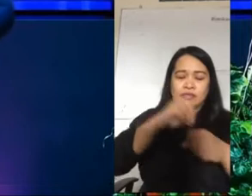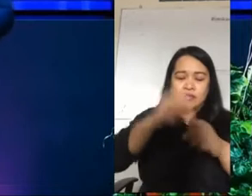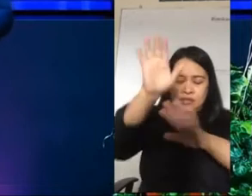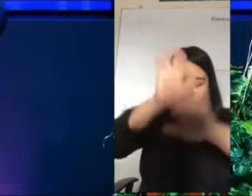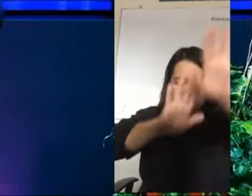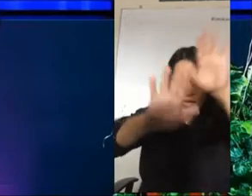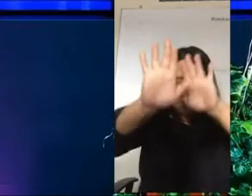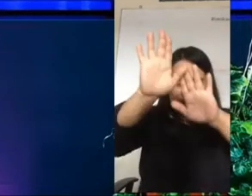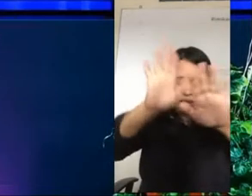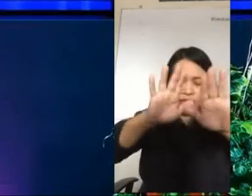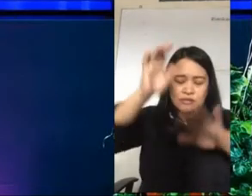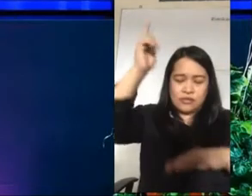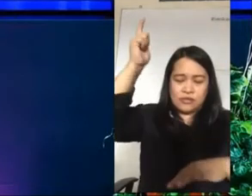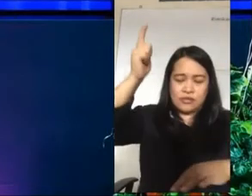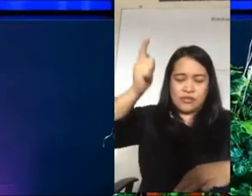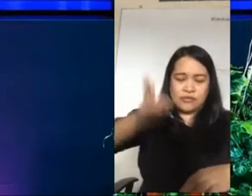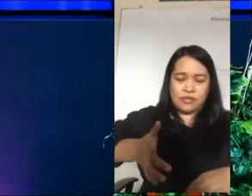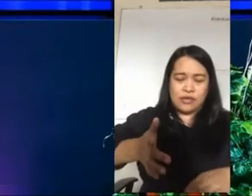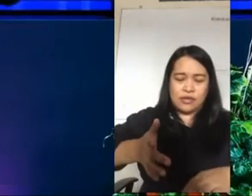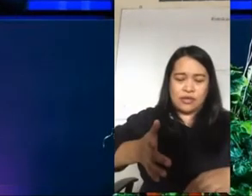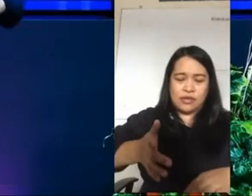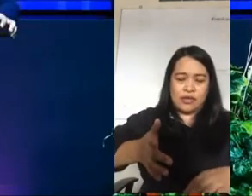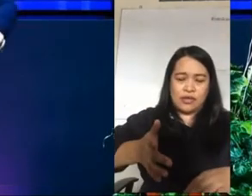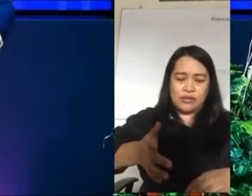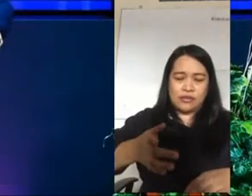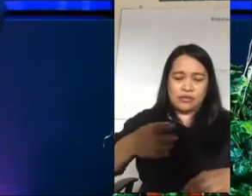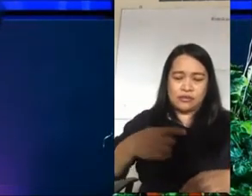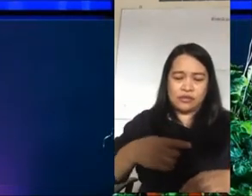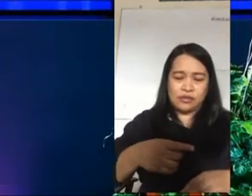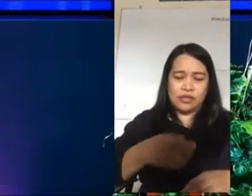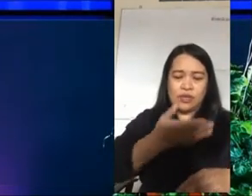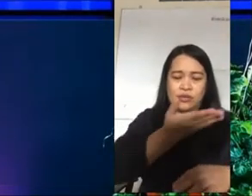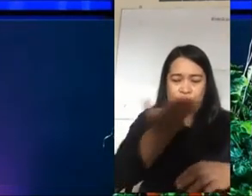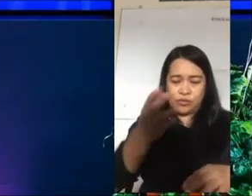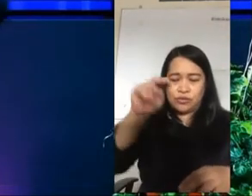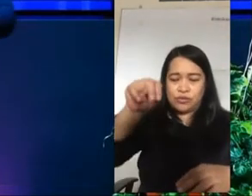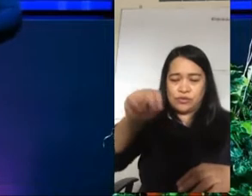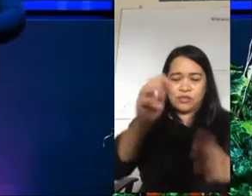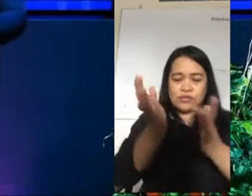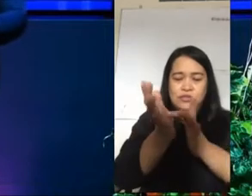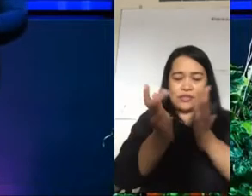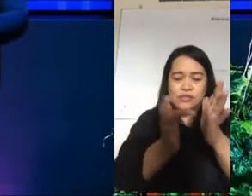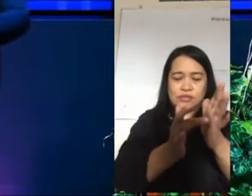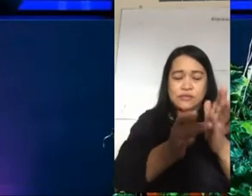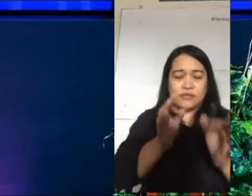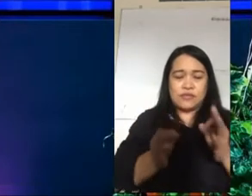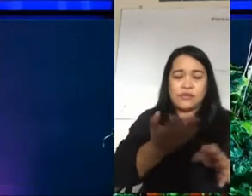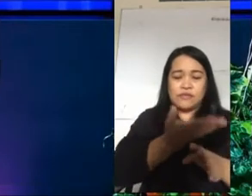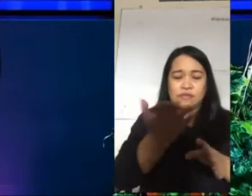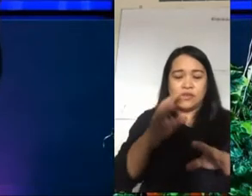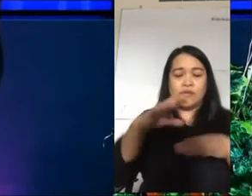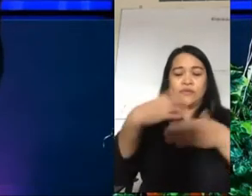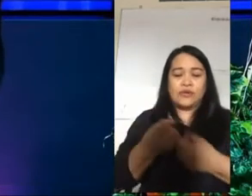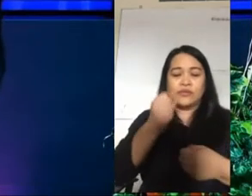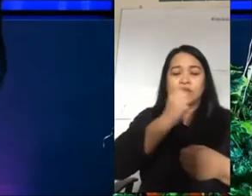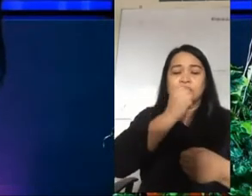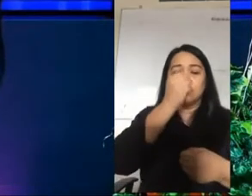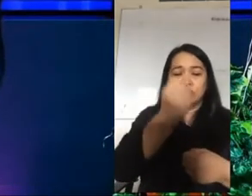ng Diyos, ang kailangan mo ay si Jesus. If you want to be sure with your life, if you want to be